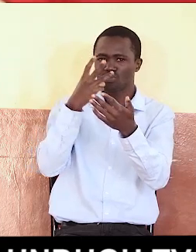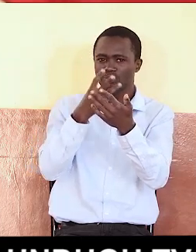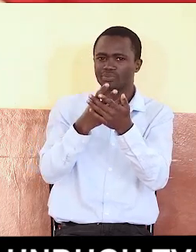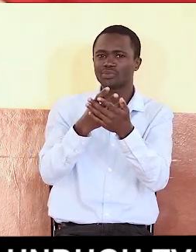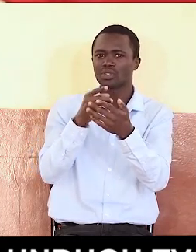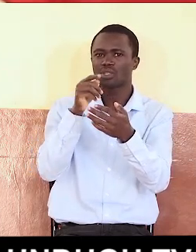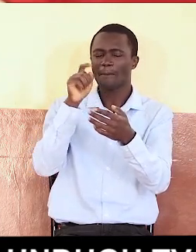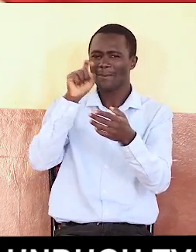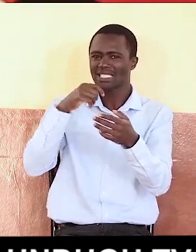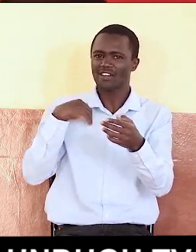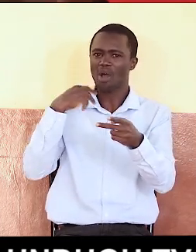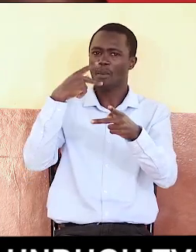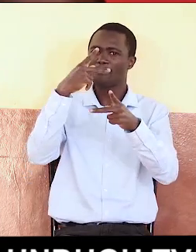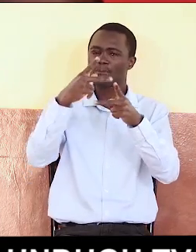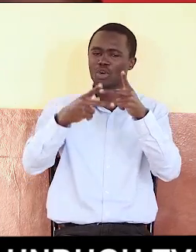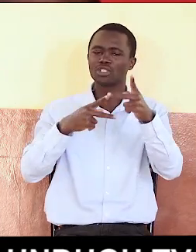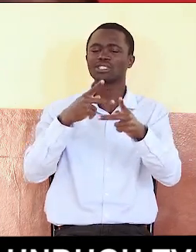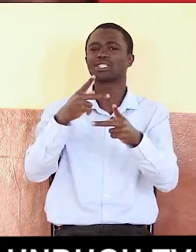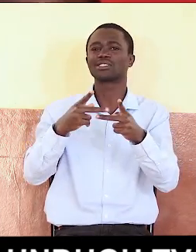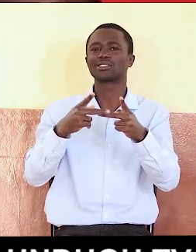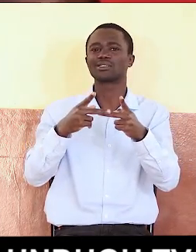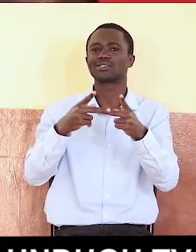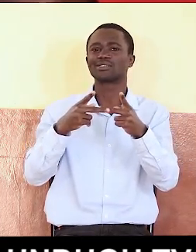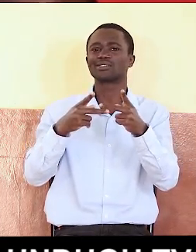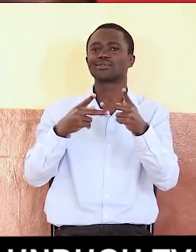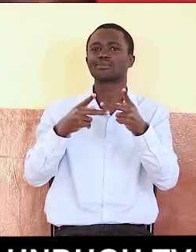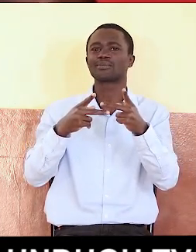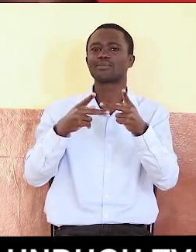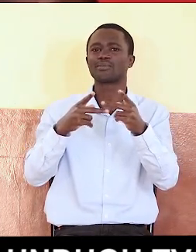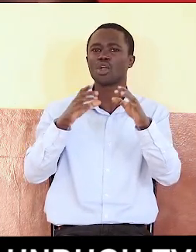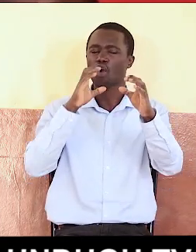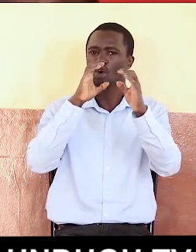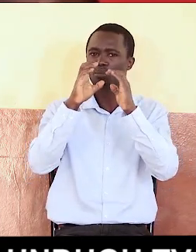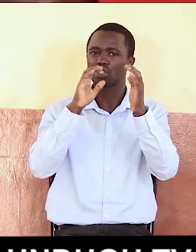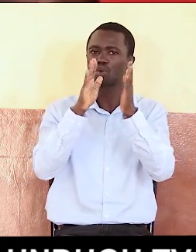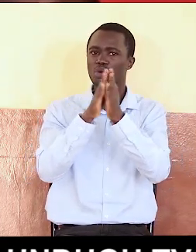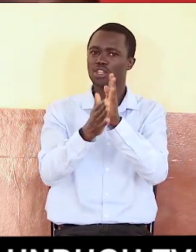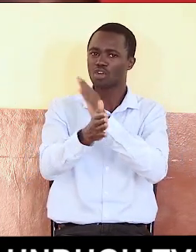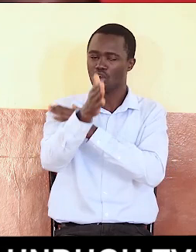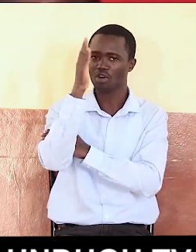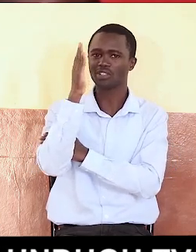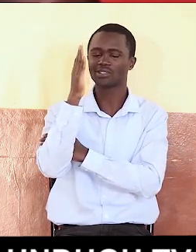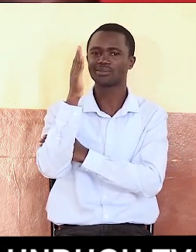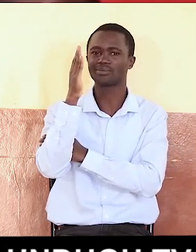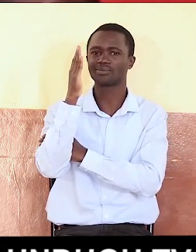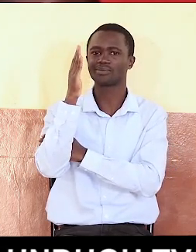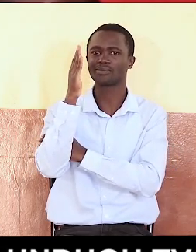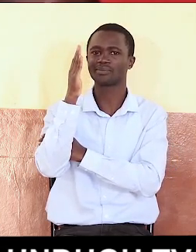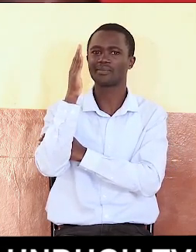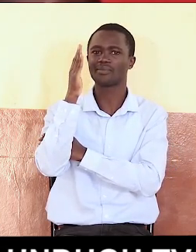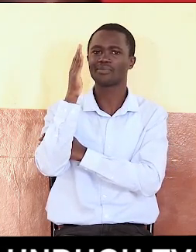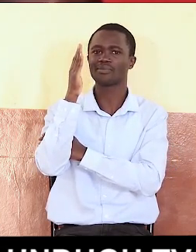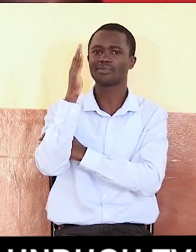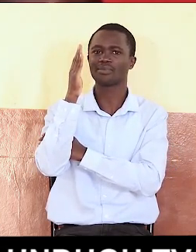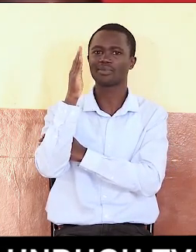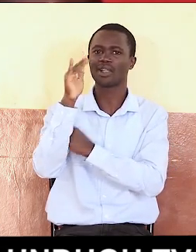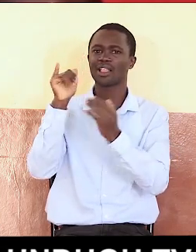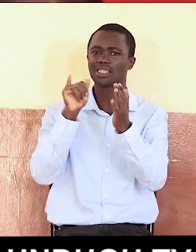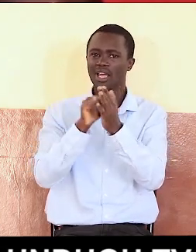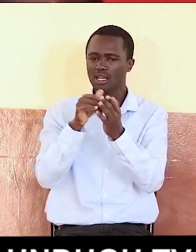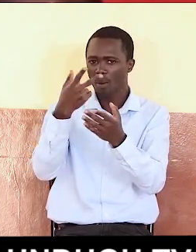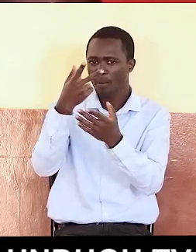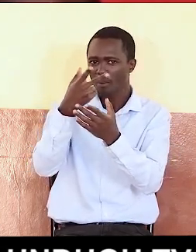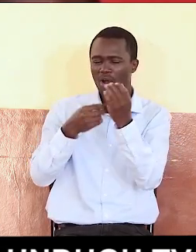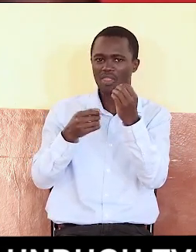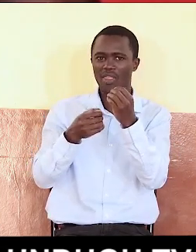that process. Iyo process ya kuzungumza na Bwana na muweze kuelewana na